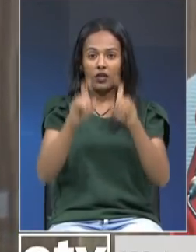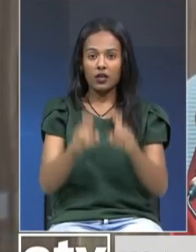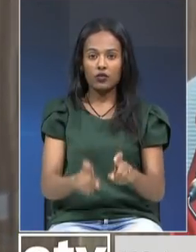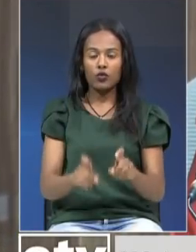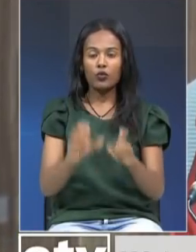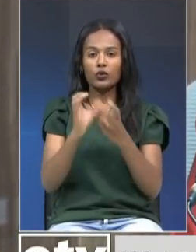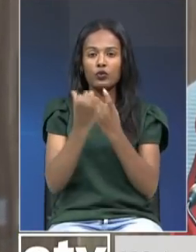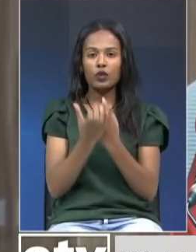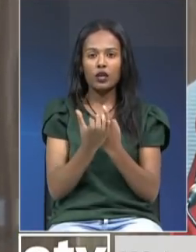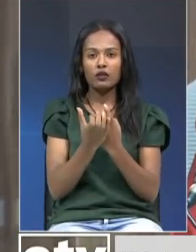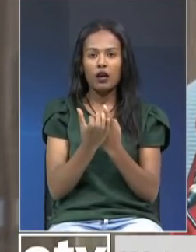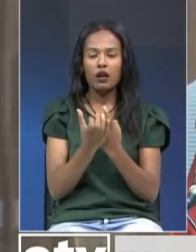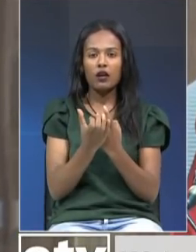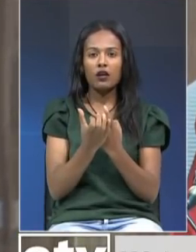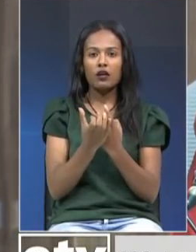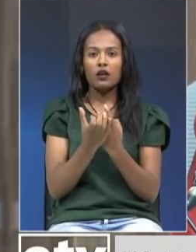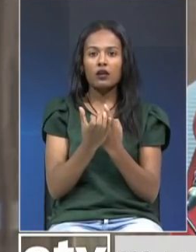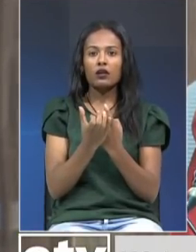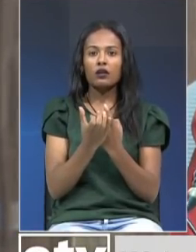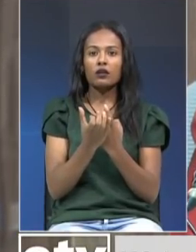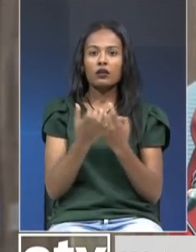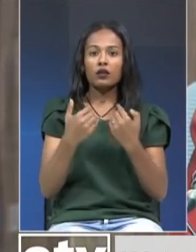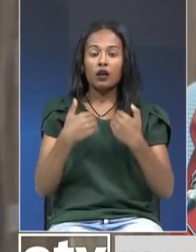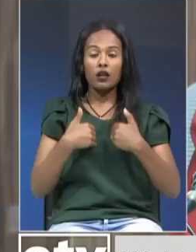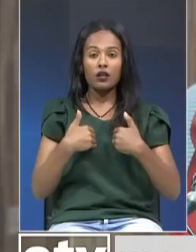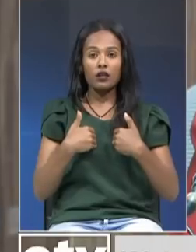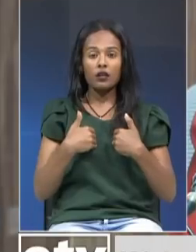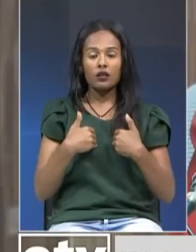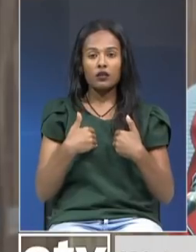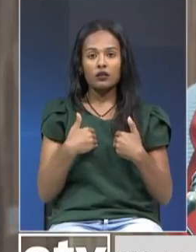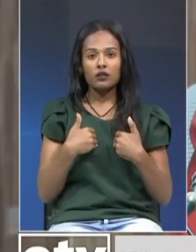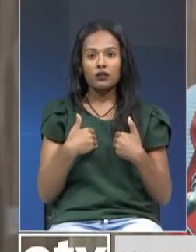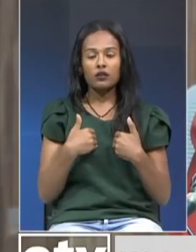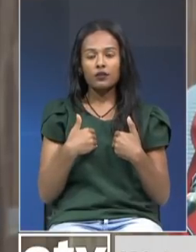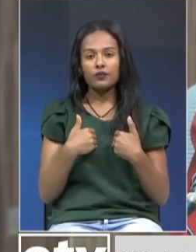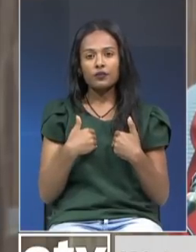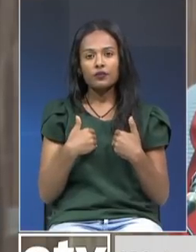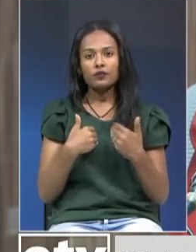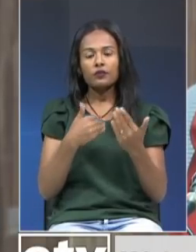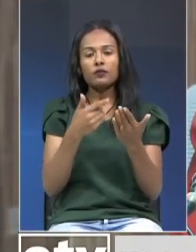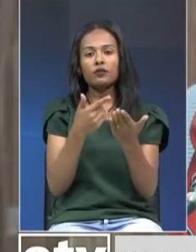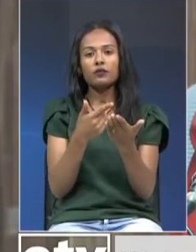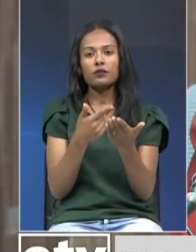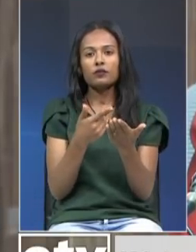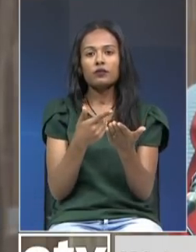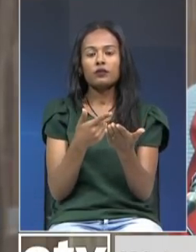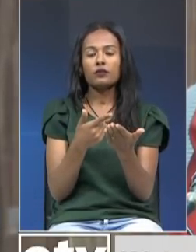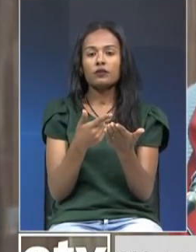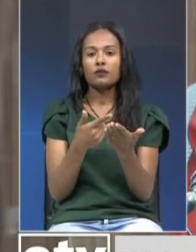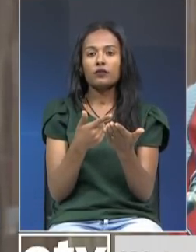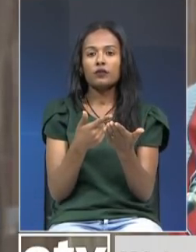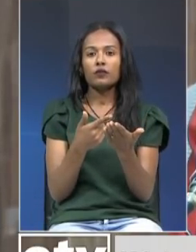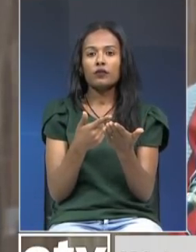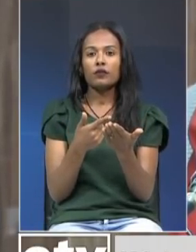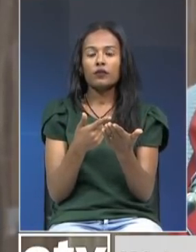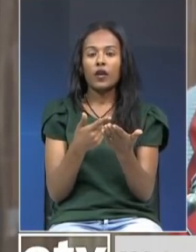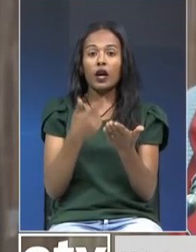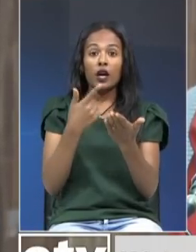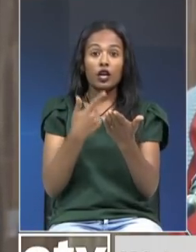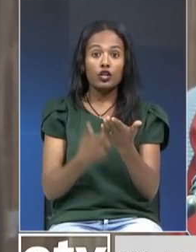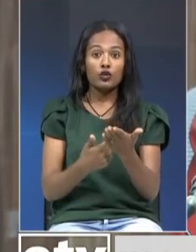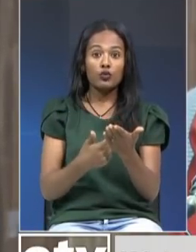ሁኔታ ካለ በዚህ ቫይረስ ወደ ማቆያ ስፍራ ነው የሚሄዱት እንጂ ወደ ቤተሰብ እንዲሄዱ አይደረግም። እንዲሁም